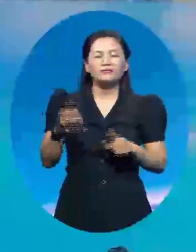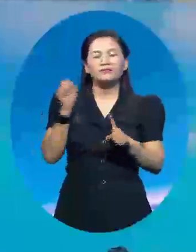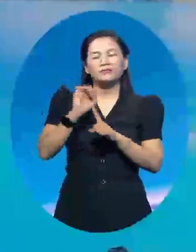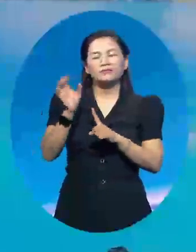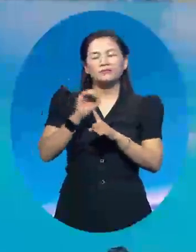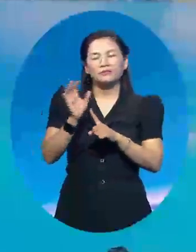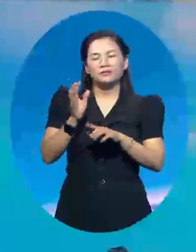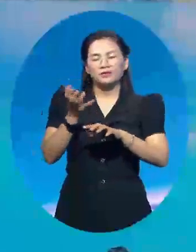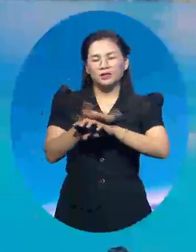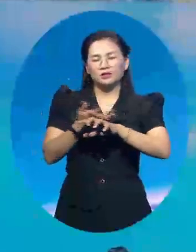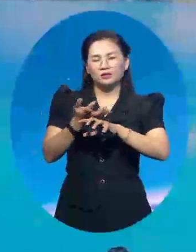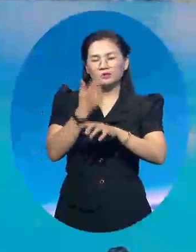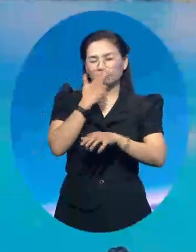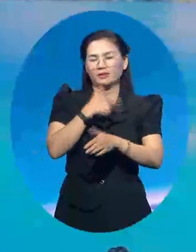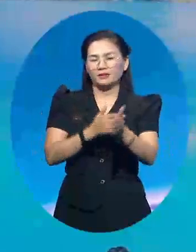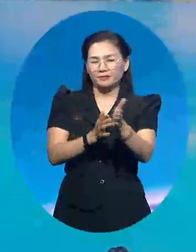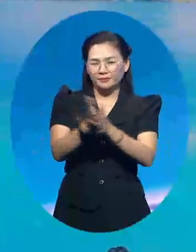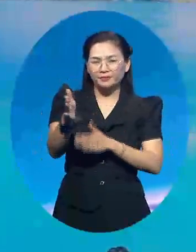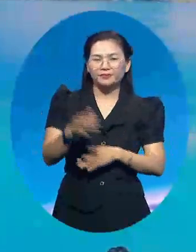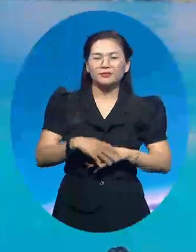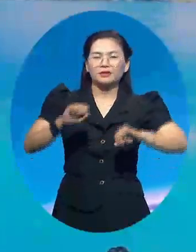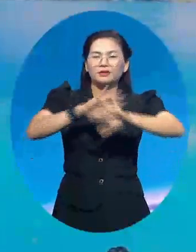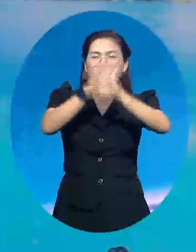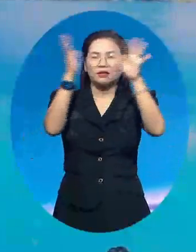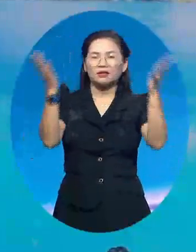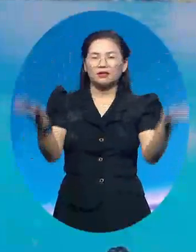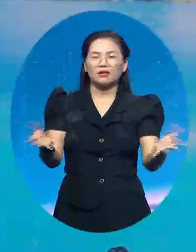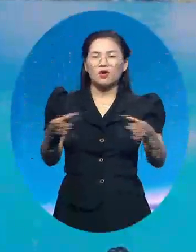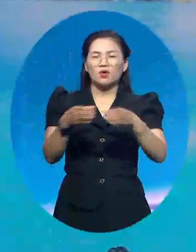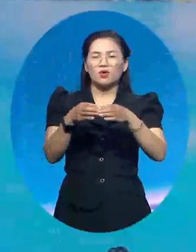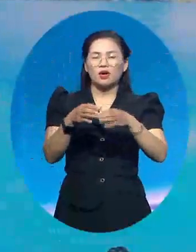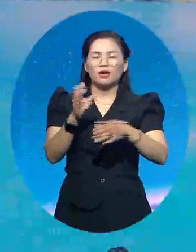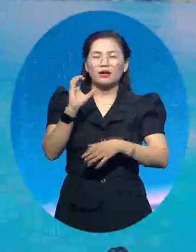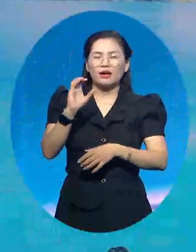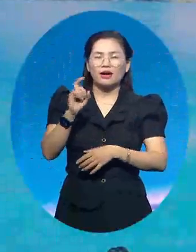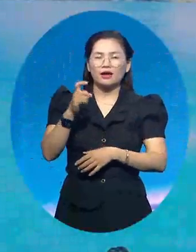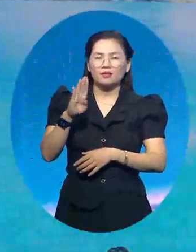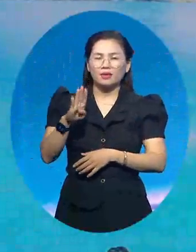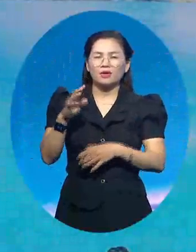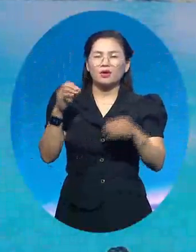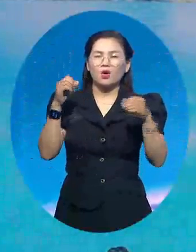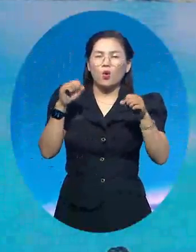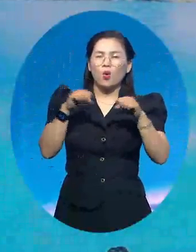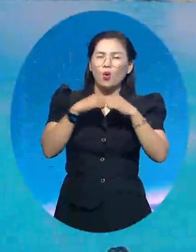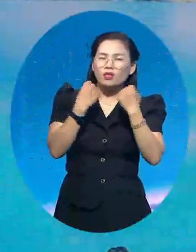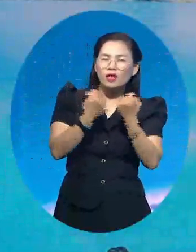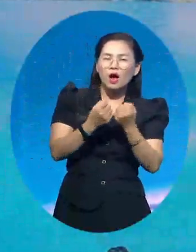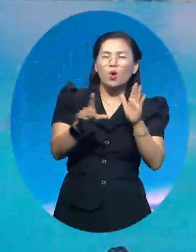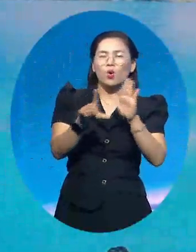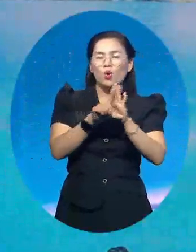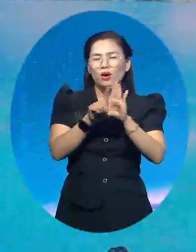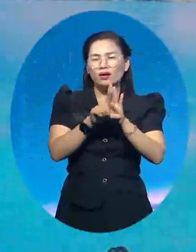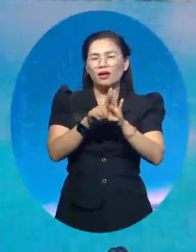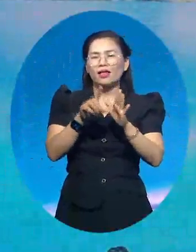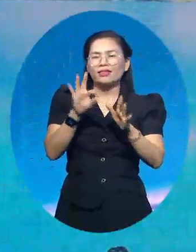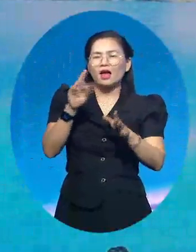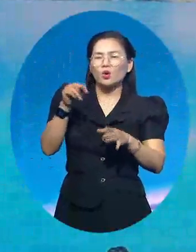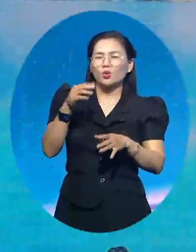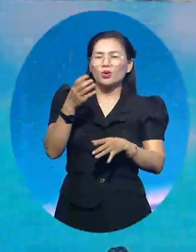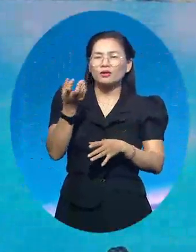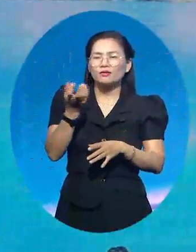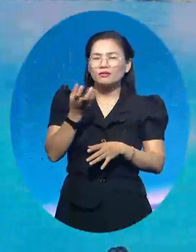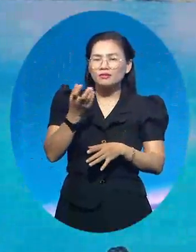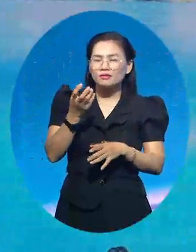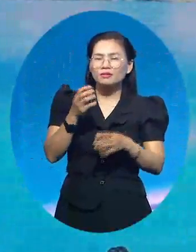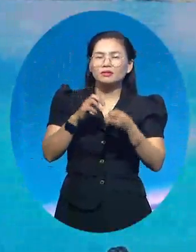Xin được trở lại phần tin trong nước. Thưa quý vị, sáng nay đoàn đại biểu Quốc hội Thành phố Hồ Chí Minh đã tổ chức hội thảo góp ý dự thảo luật tài nguyên nước sửa đổi sẽ